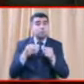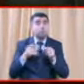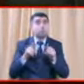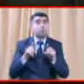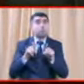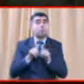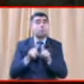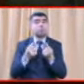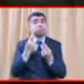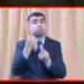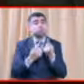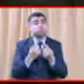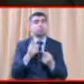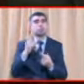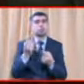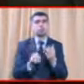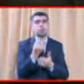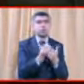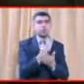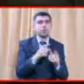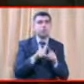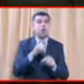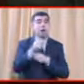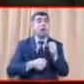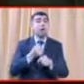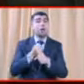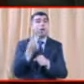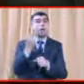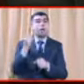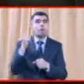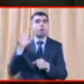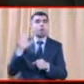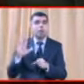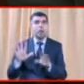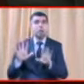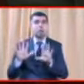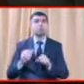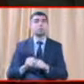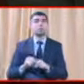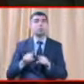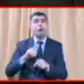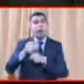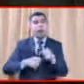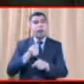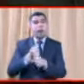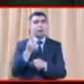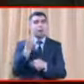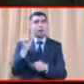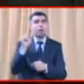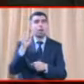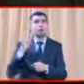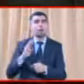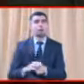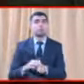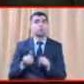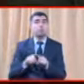من التطور ايجابي بين سنه 2010 والسنه الحاليه، لان